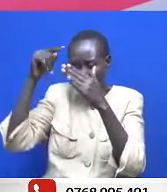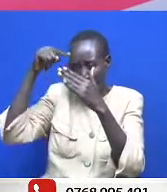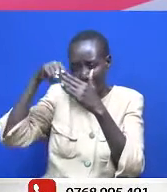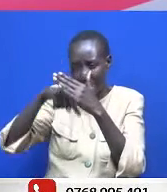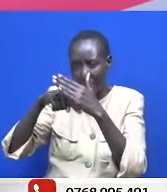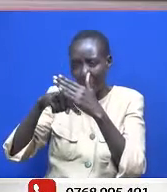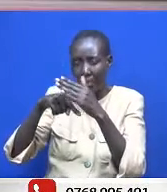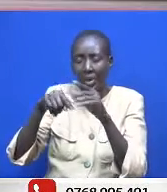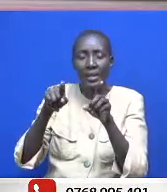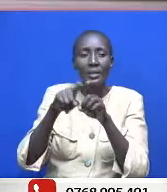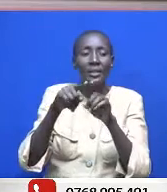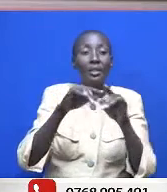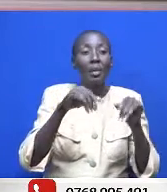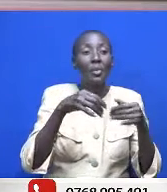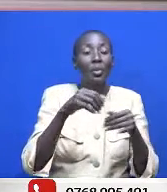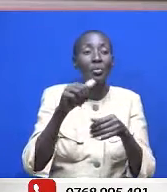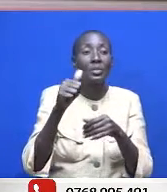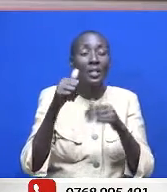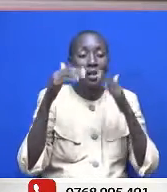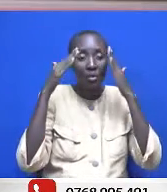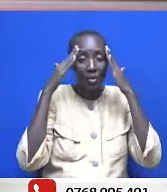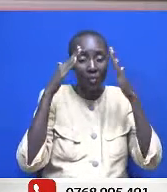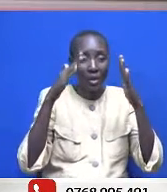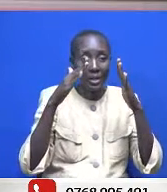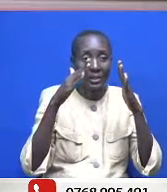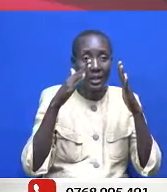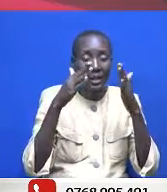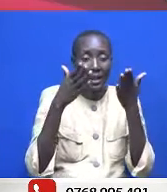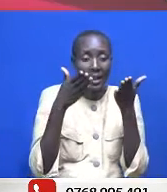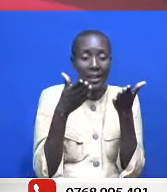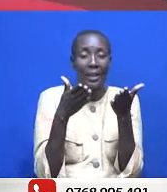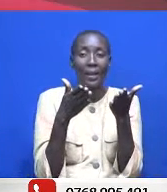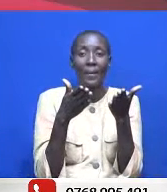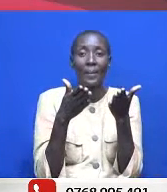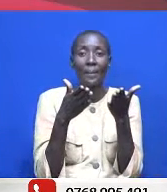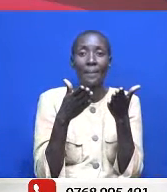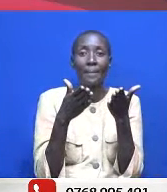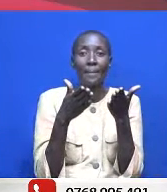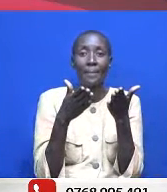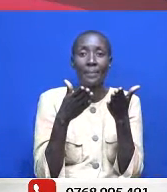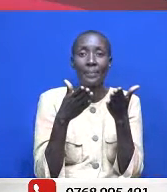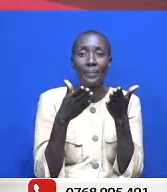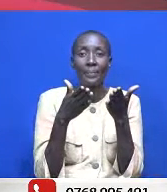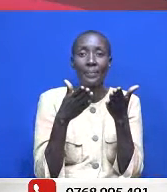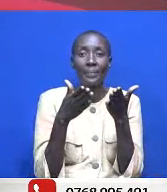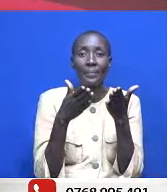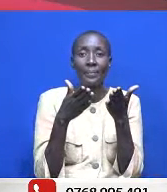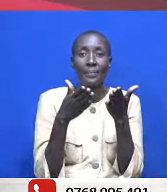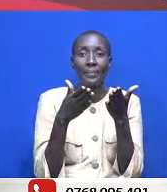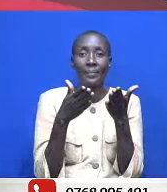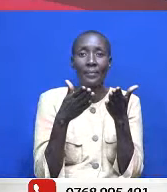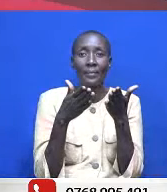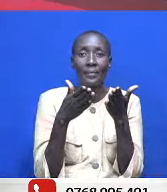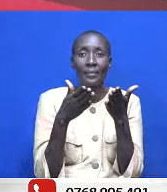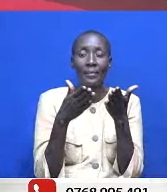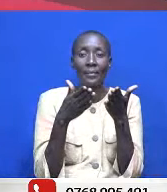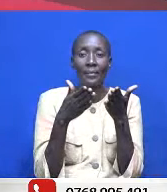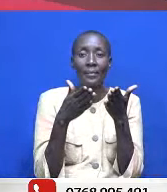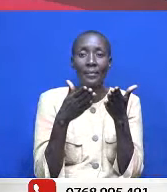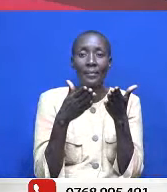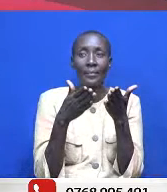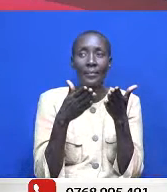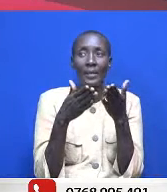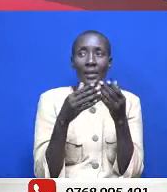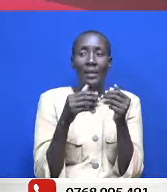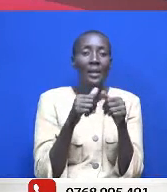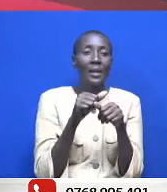tu ya taarifa ambazo tumeweza kuangalia kwenye shajara yangu hapa, ama ukipenda diary. Ndio. Diary ndio shajara. Ni kuhusiana